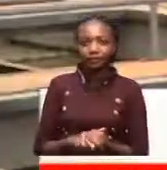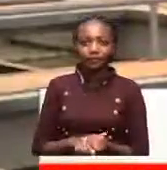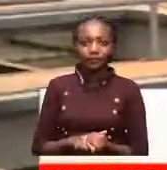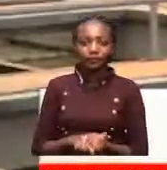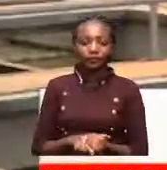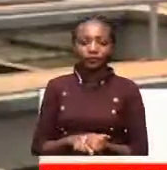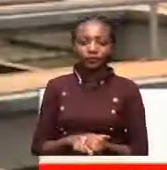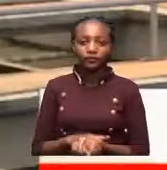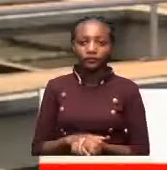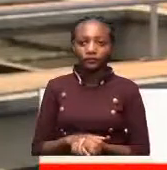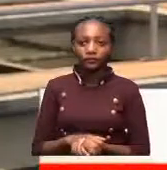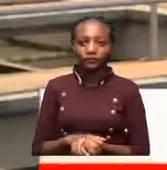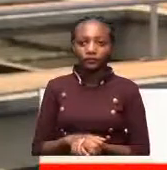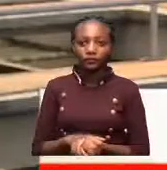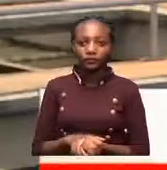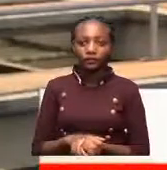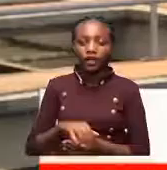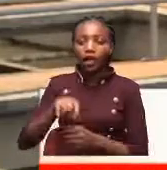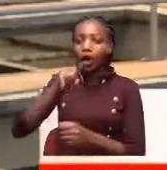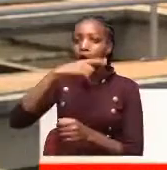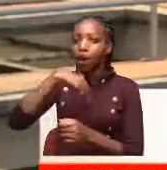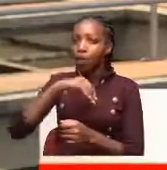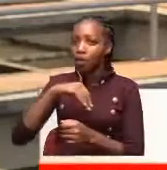had water